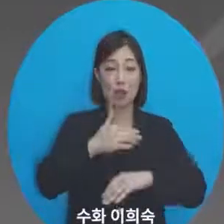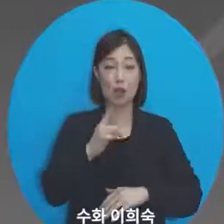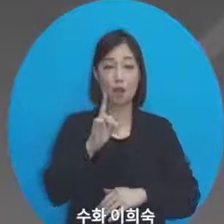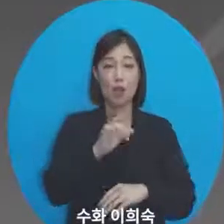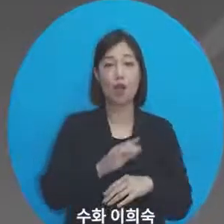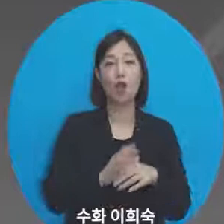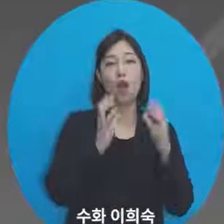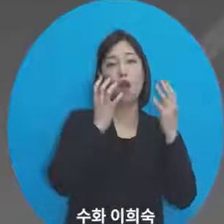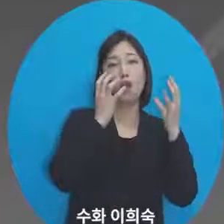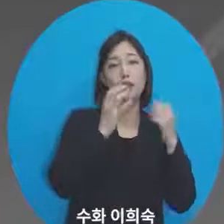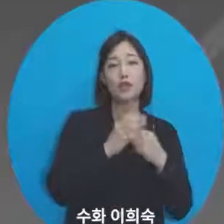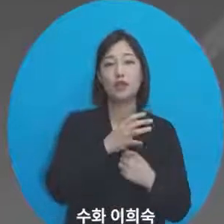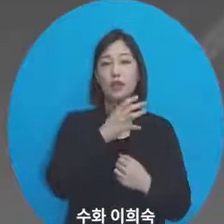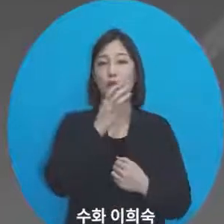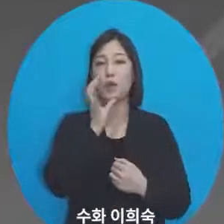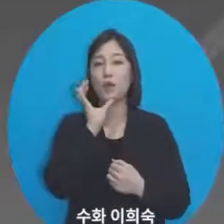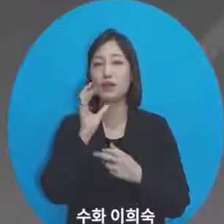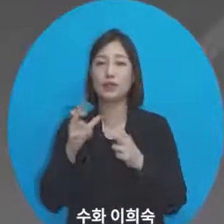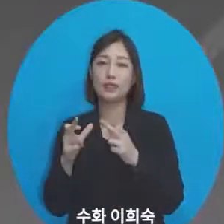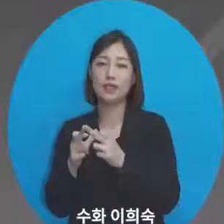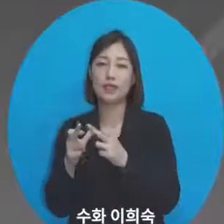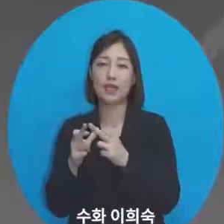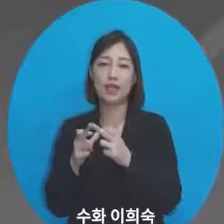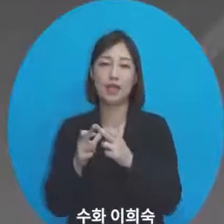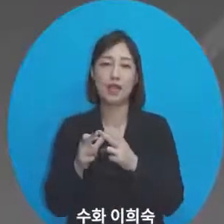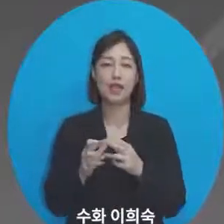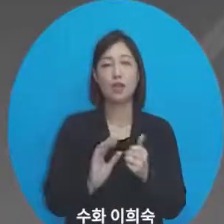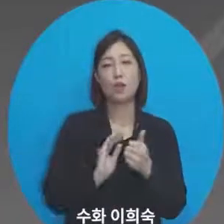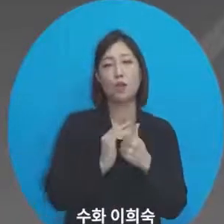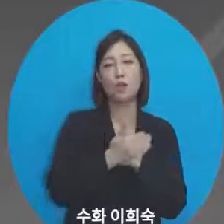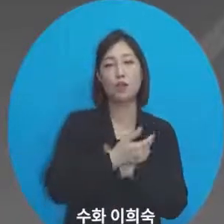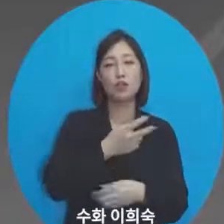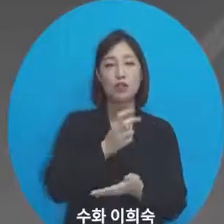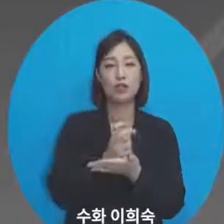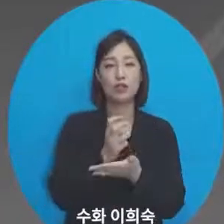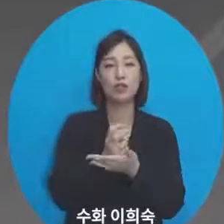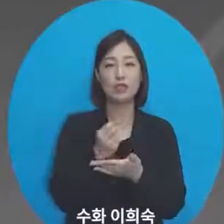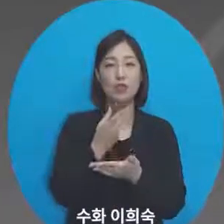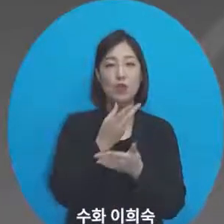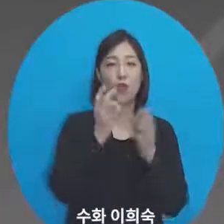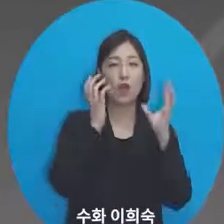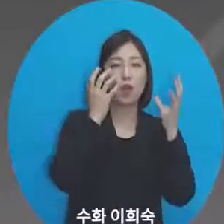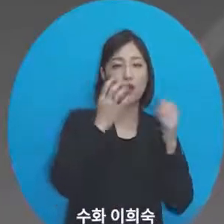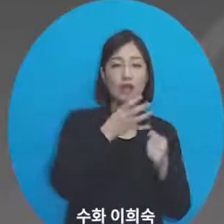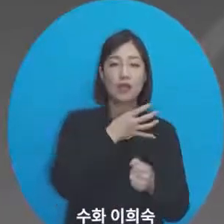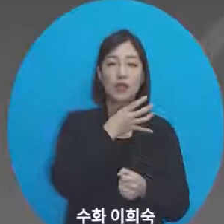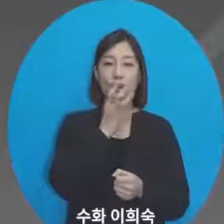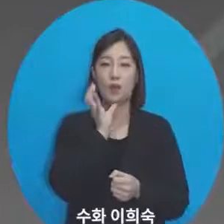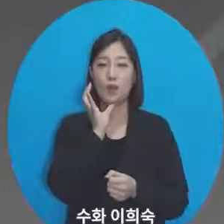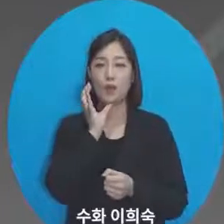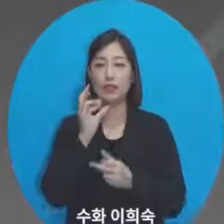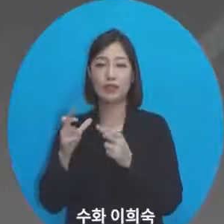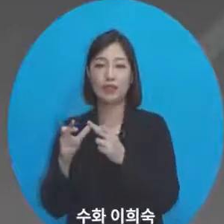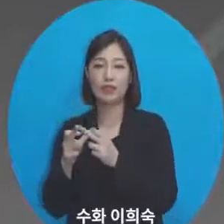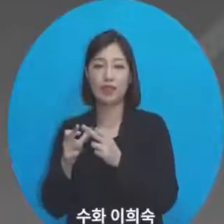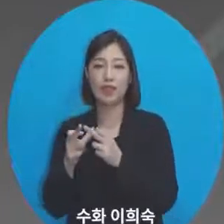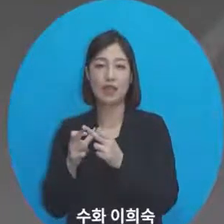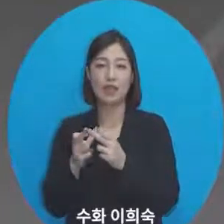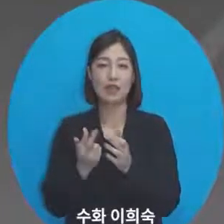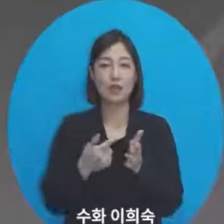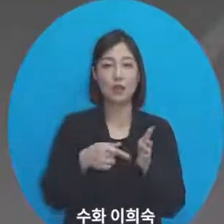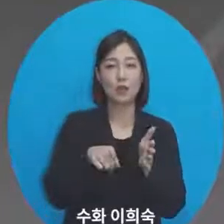노인 및 장애인 보호구역의 지정 및 관리에 관한 규칙, 그리고 어린이, 노인 및 장애인 보호구역의 통합